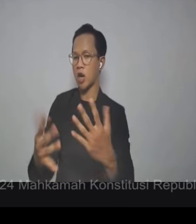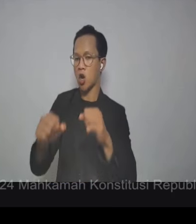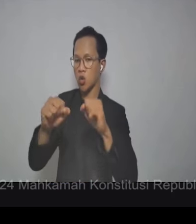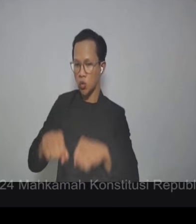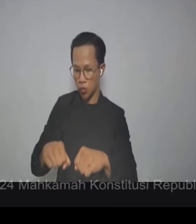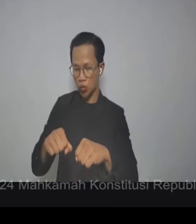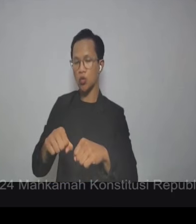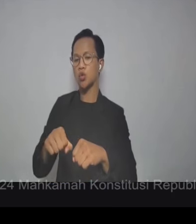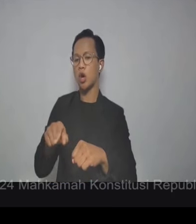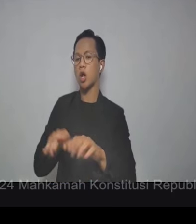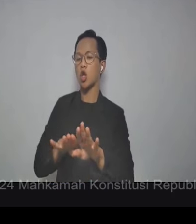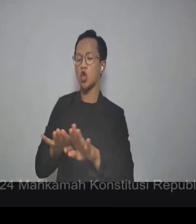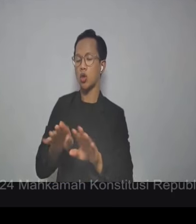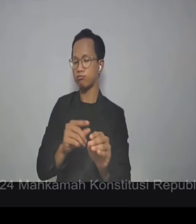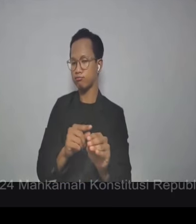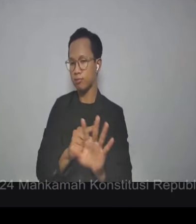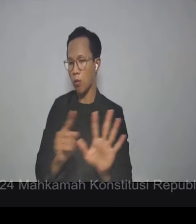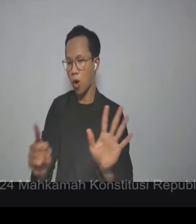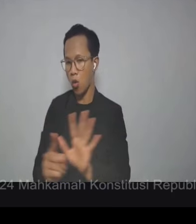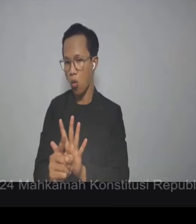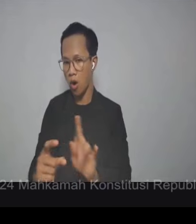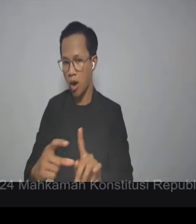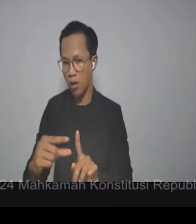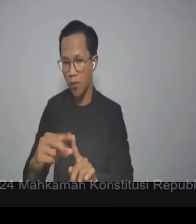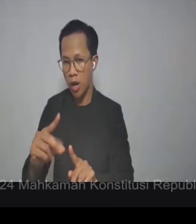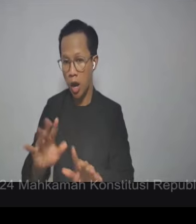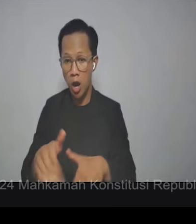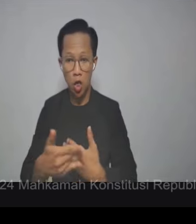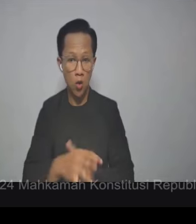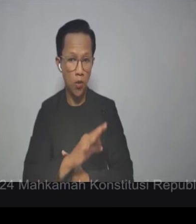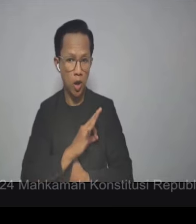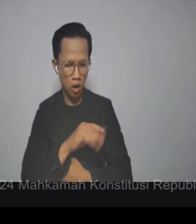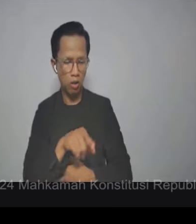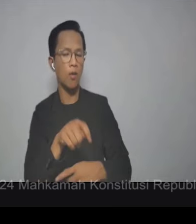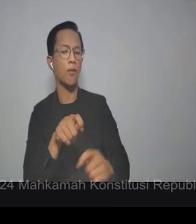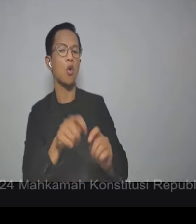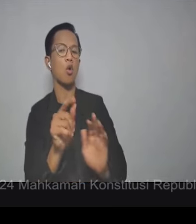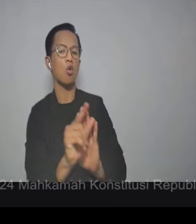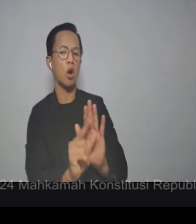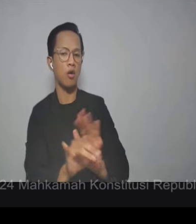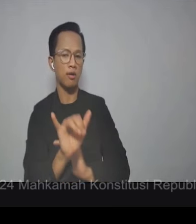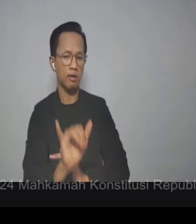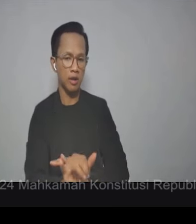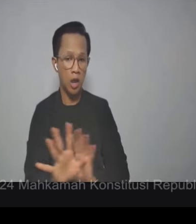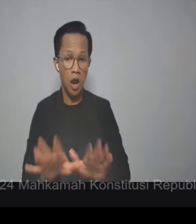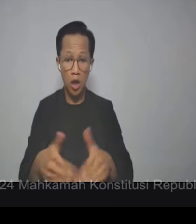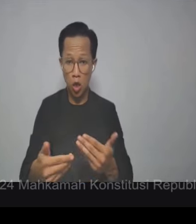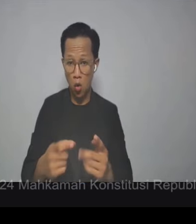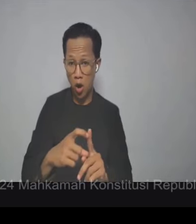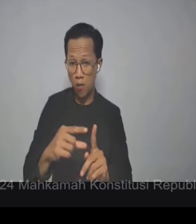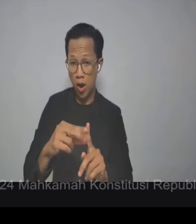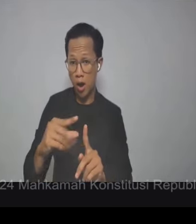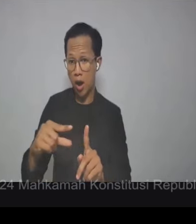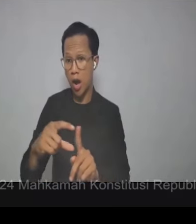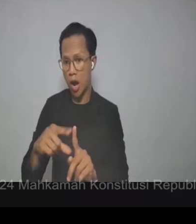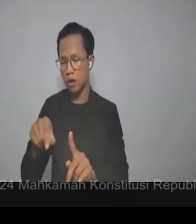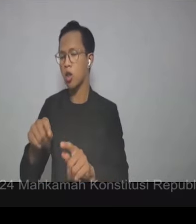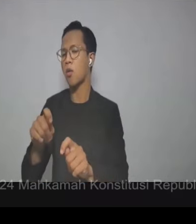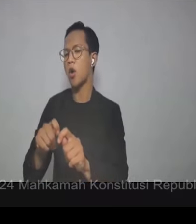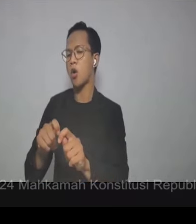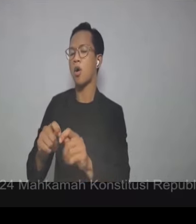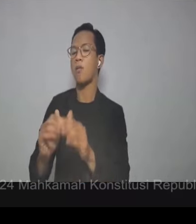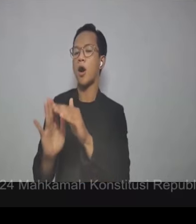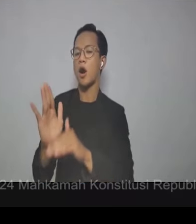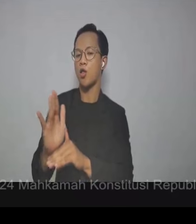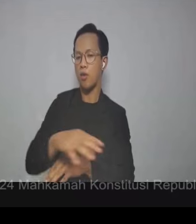DPR bersama dengan Presiden jika yang akan dibentuk adalah undang-undang atau oleh anggota DPRD sama dengan kepala daerah jika yang dibentuk adalah peraturan daerah